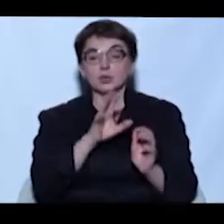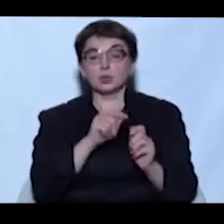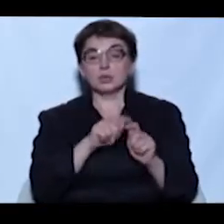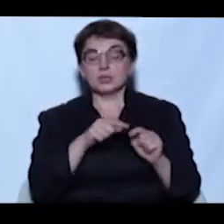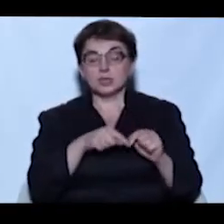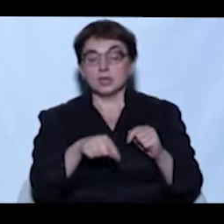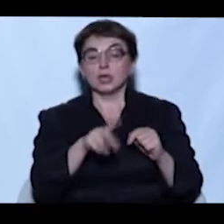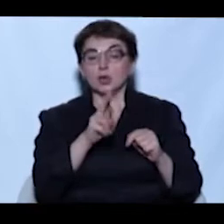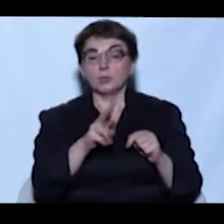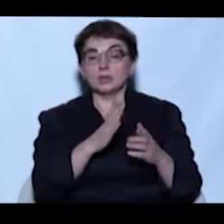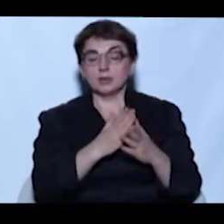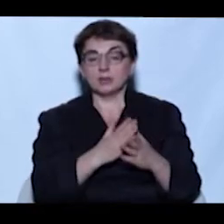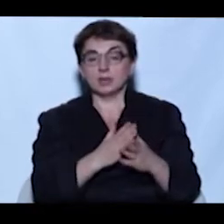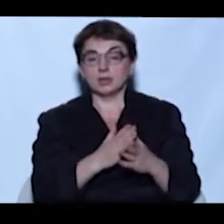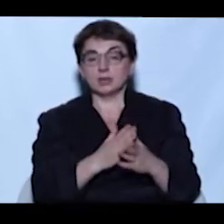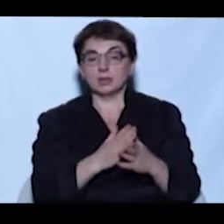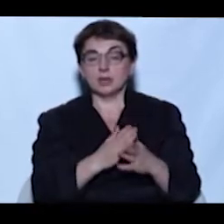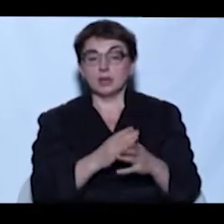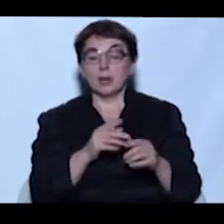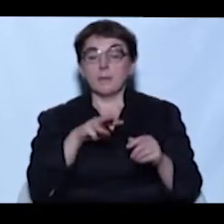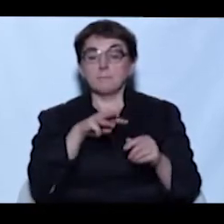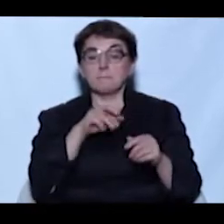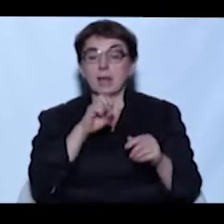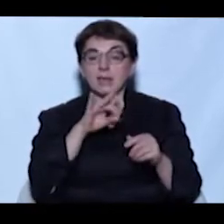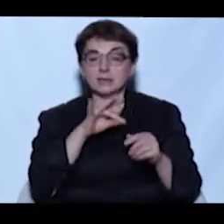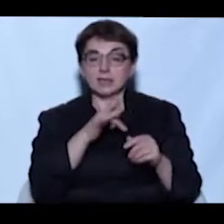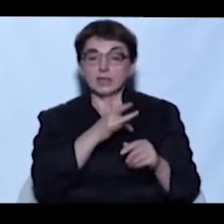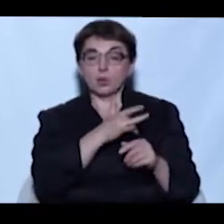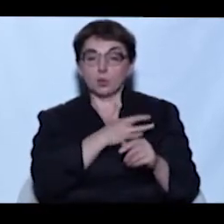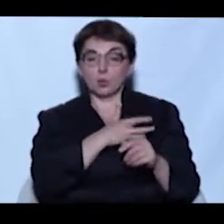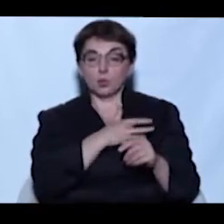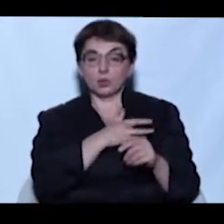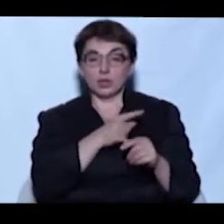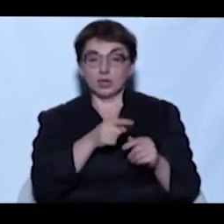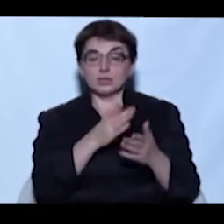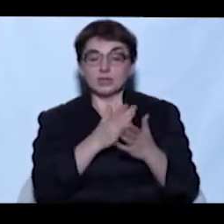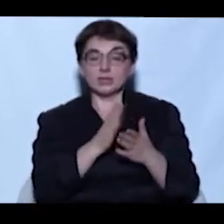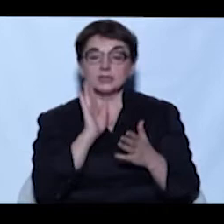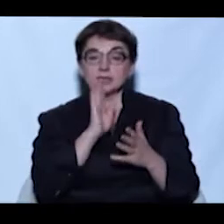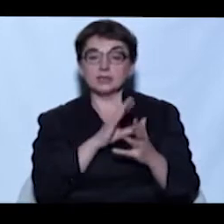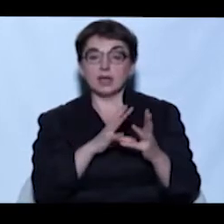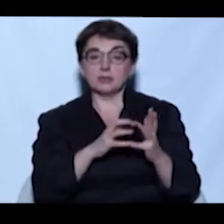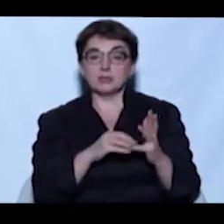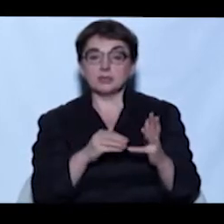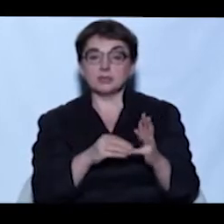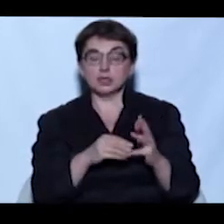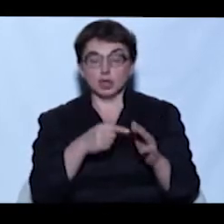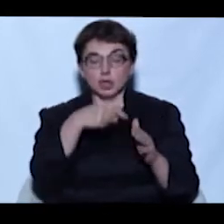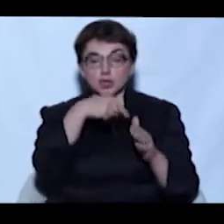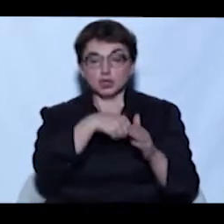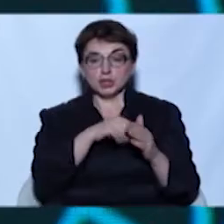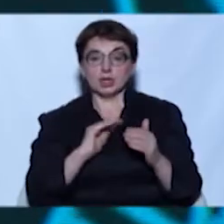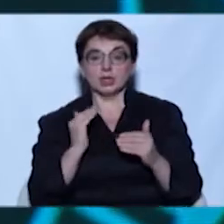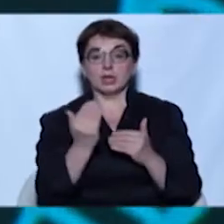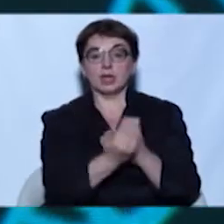კილომეტრამდე მანძილია. მანტია და გული, რა თქმა უნდა, ეს არის დედამიწის შიდა